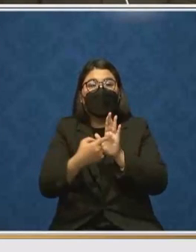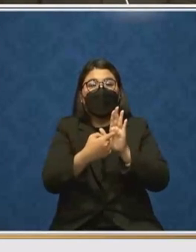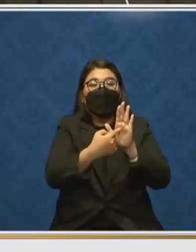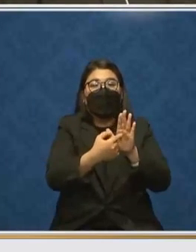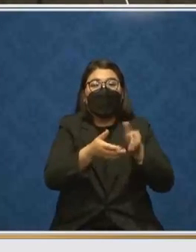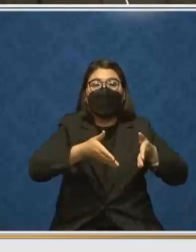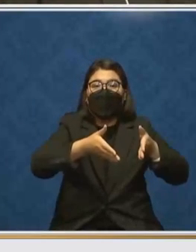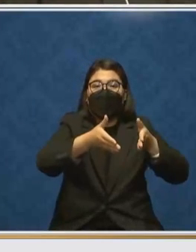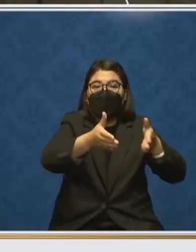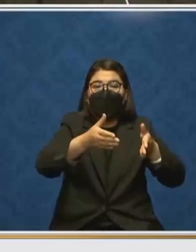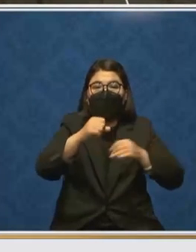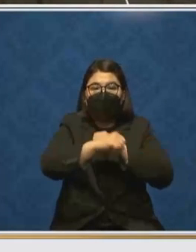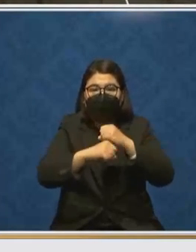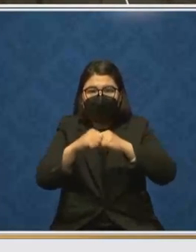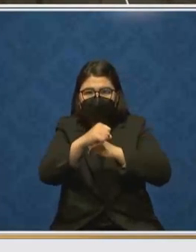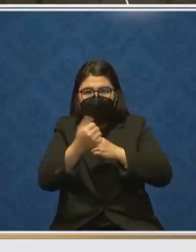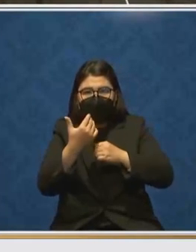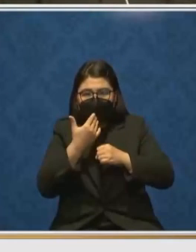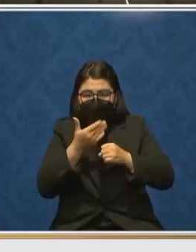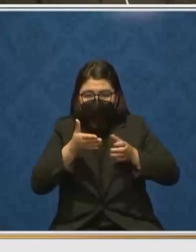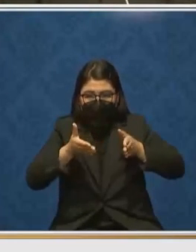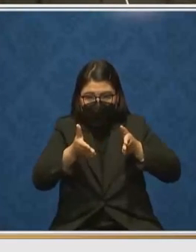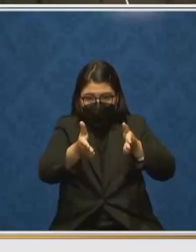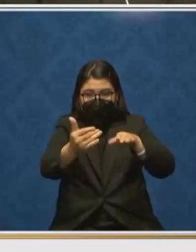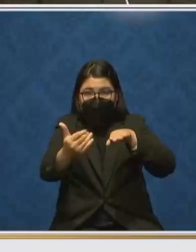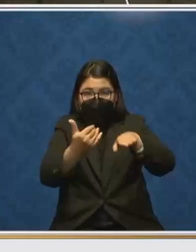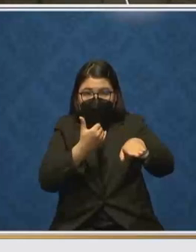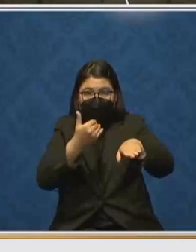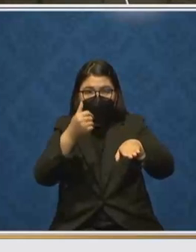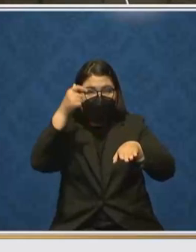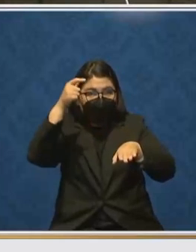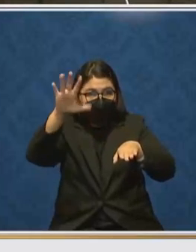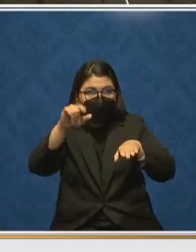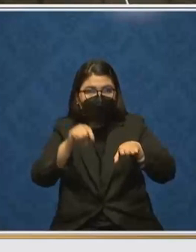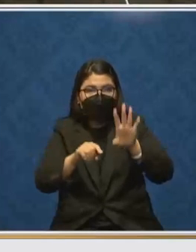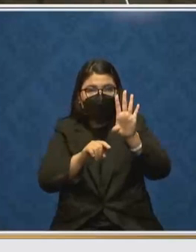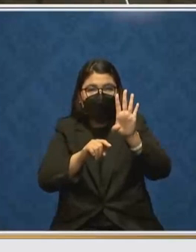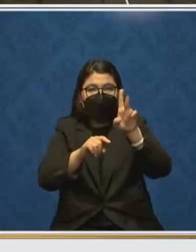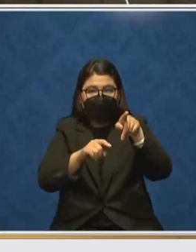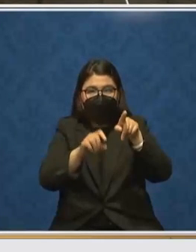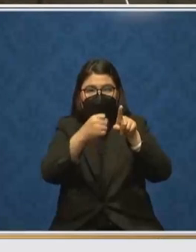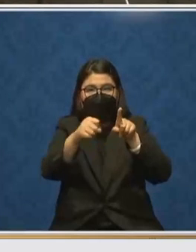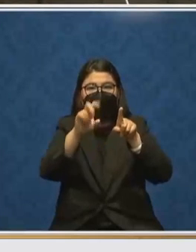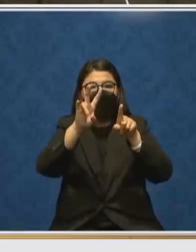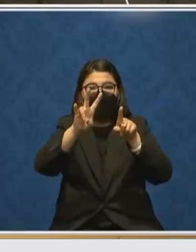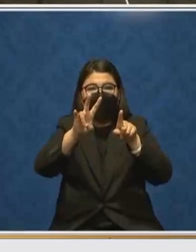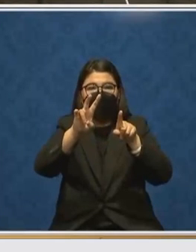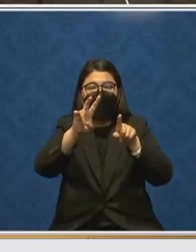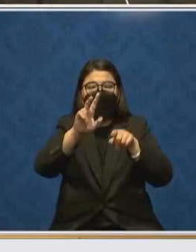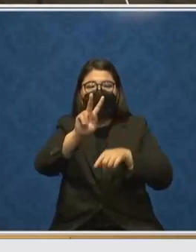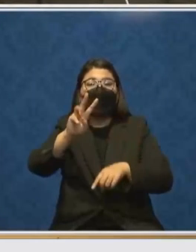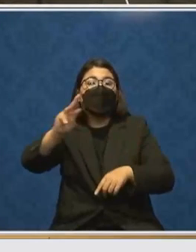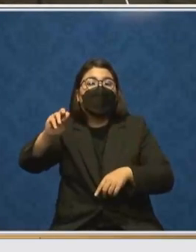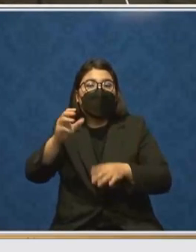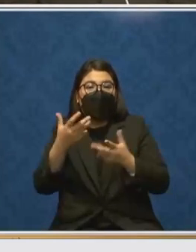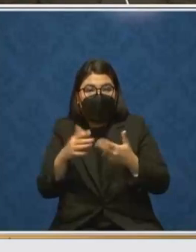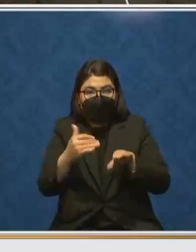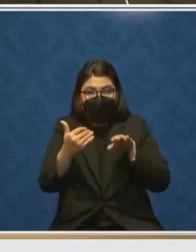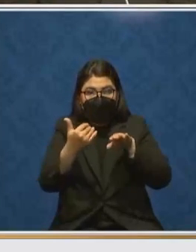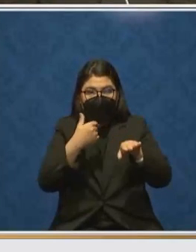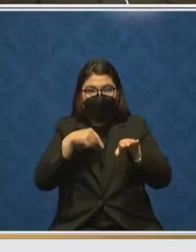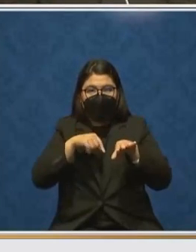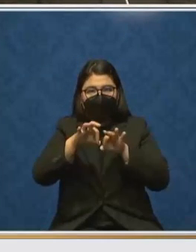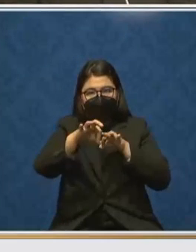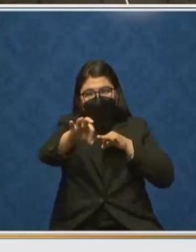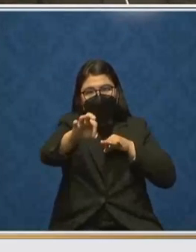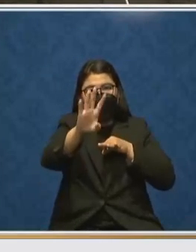ก่อสร้างโครงข่ายทางหลวงและทางหลวงชนบทระยะทาง 4,017 กิโลเมตร และทางหลวงพิเศษระหว่างเมืองระยะทาง48กิโล